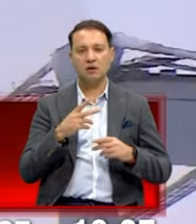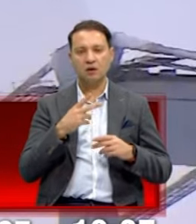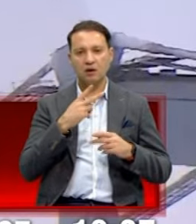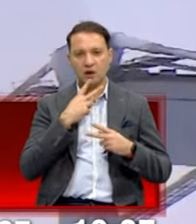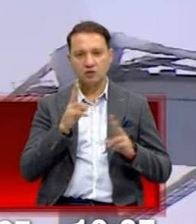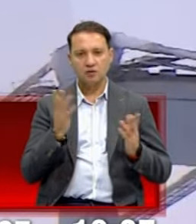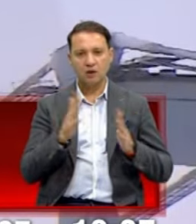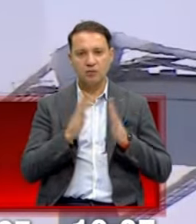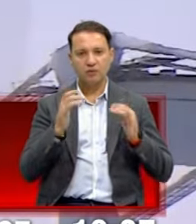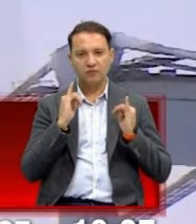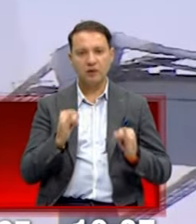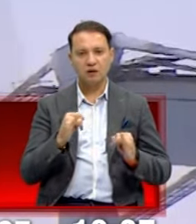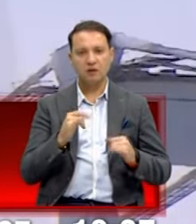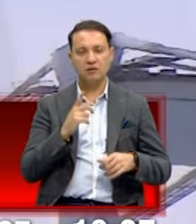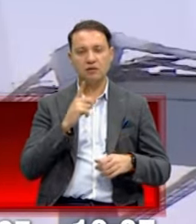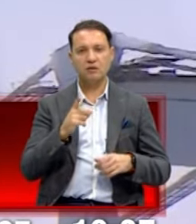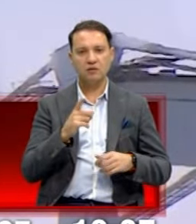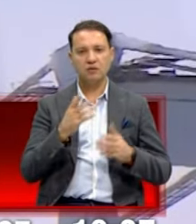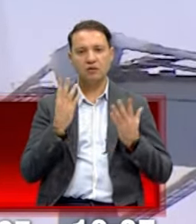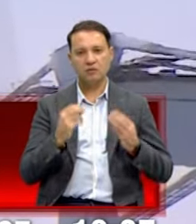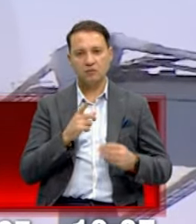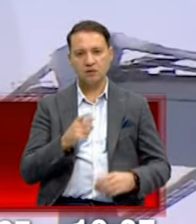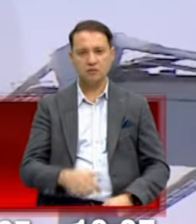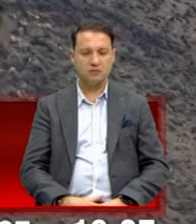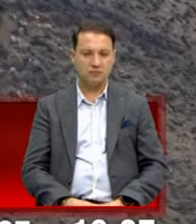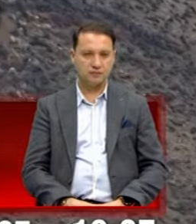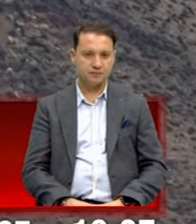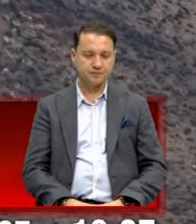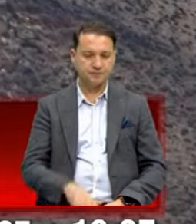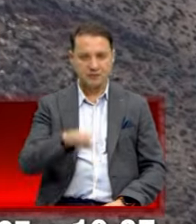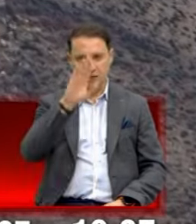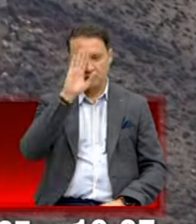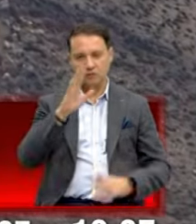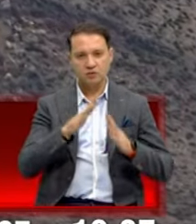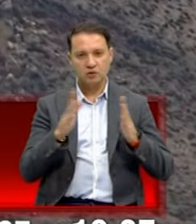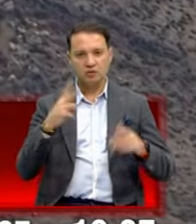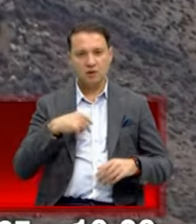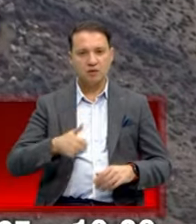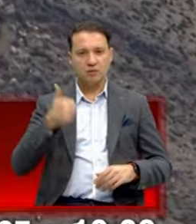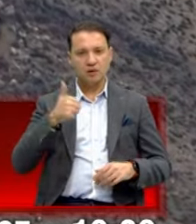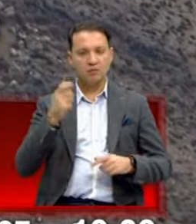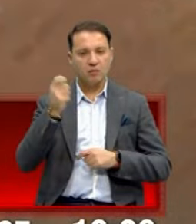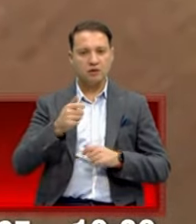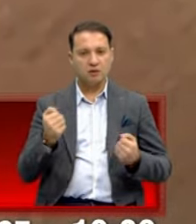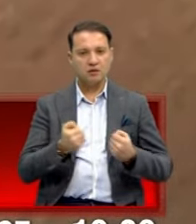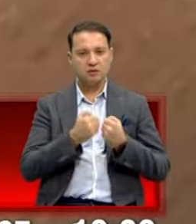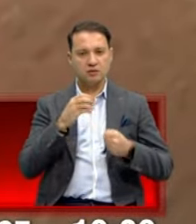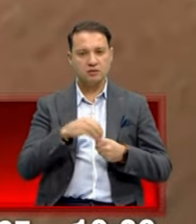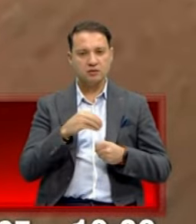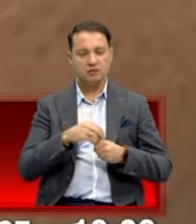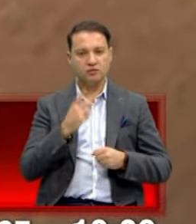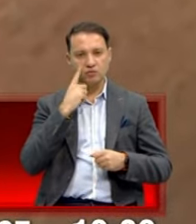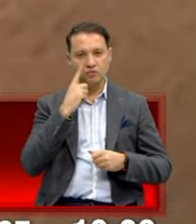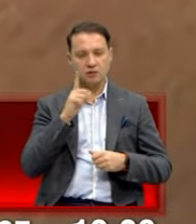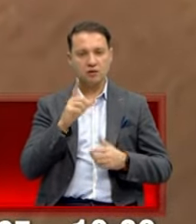açıklanandan daha büyük bir felaketle karşı karşıya değiliz. İstanbul Büyükşehir Belediye Başkanı maden kazasıyla ilgili